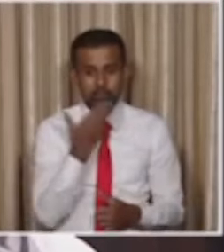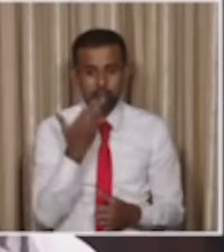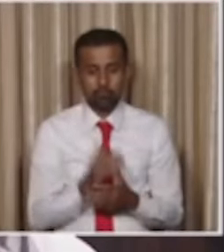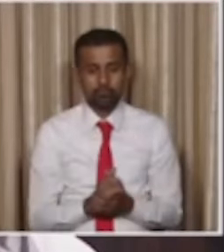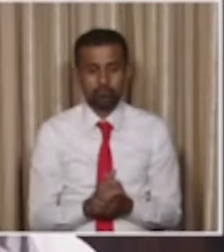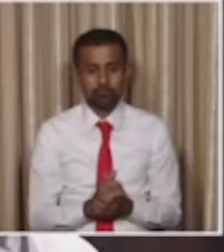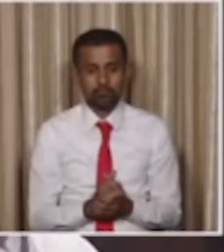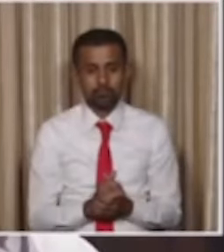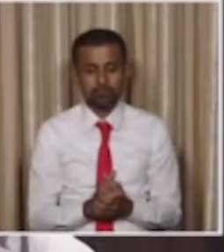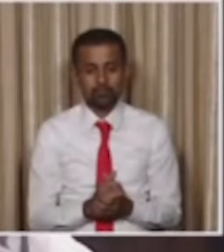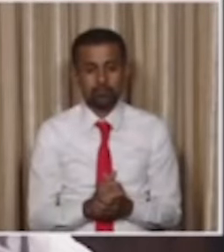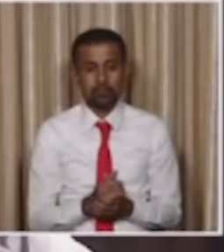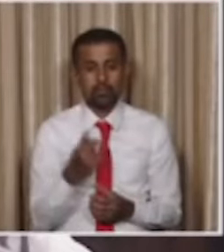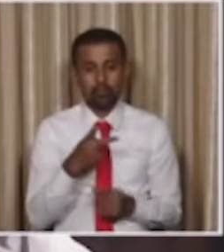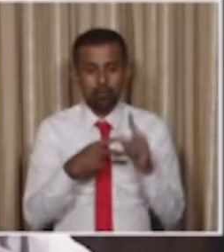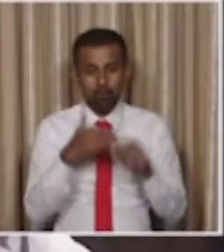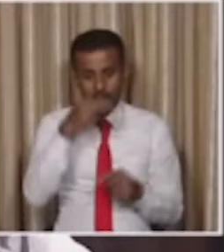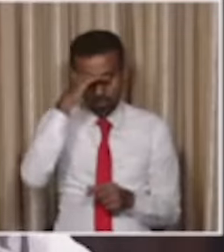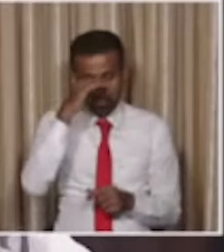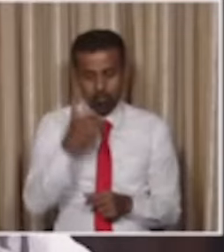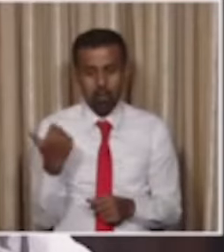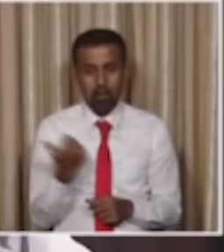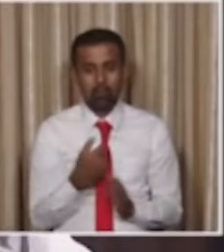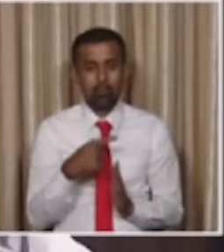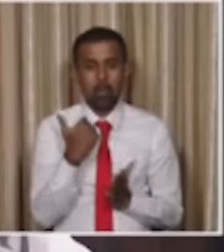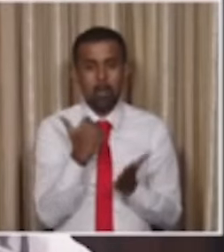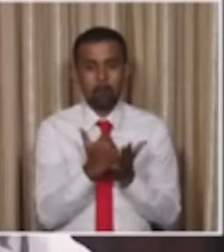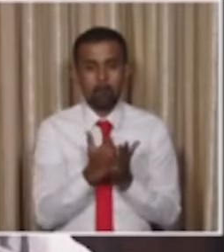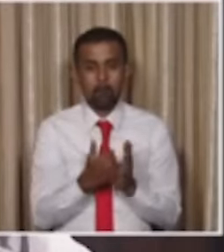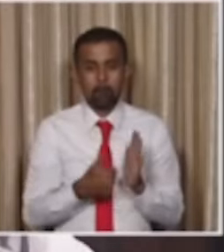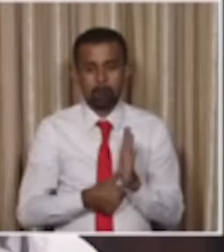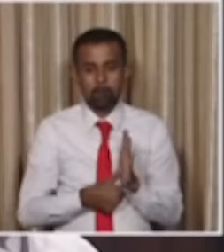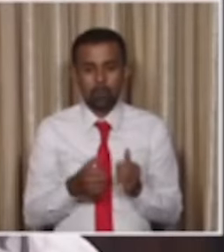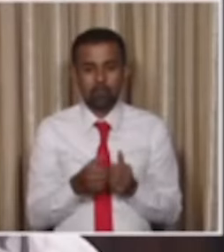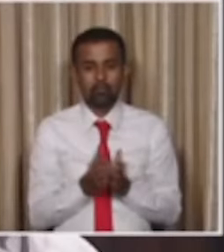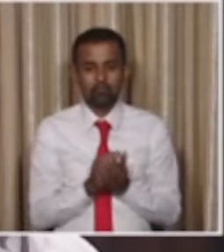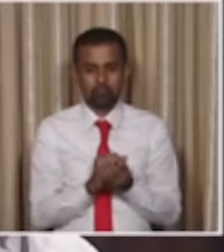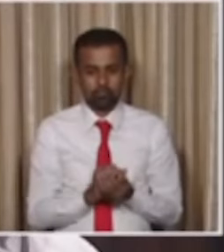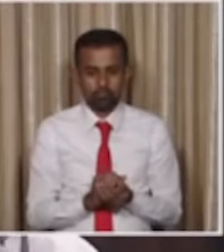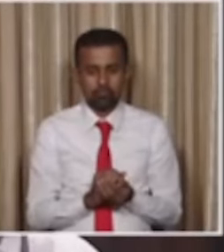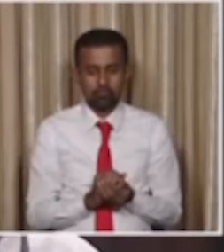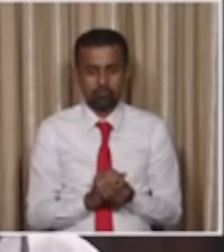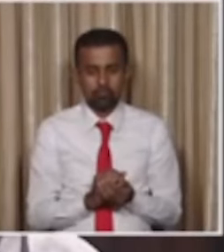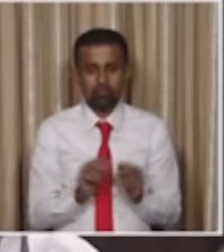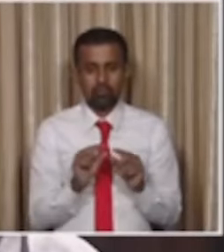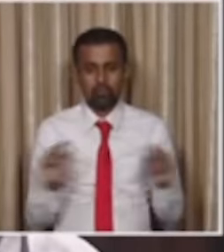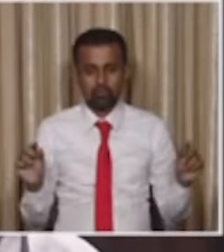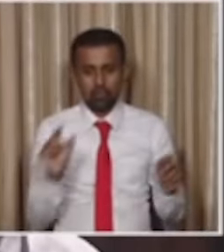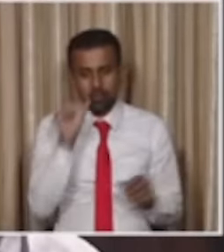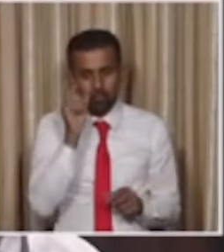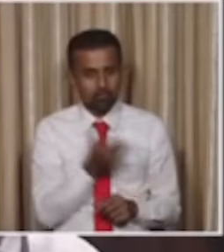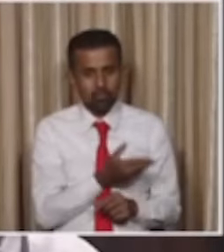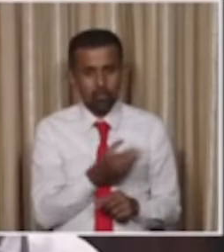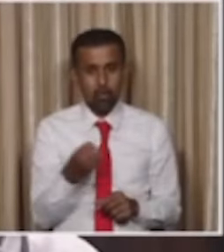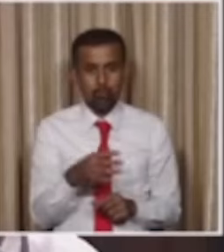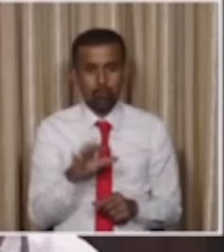ගරු නියෝජ්‍ය කතානායකතුමනි අලුත් ශ්‍රී ලංකා මහ බැංකු පනතේ ස්වාධීනත්වයේ පිළිබඳ වගන්තියට මා ඔබේ අවධානය යොමු කරනවා. වගන්ති